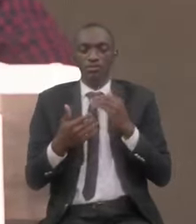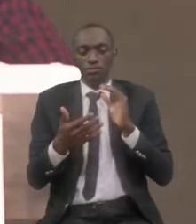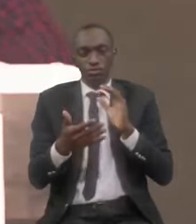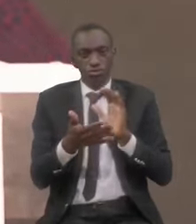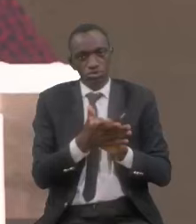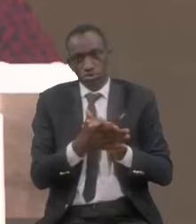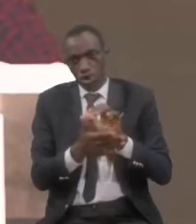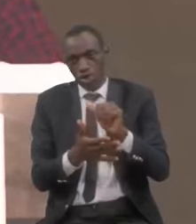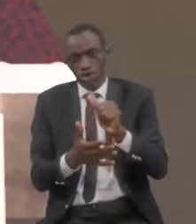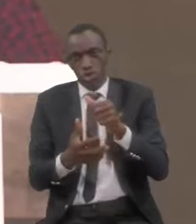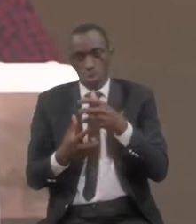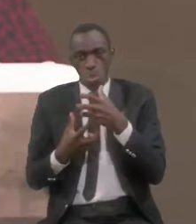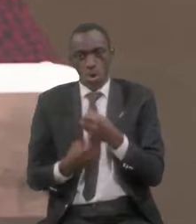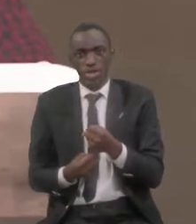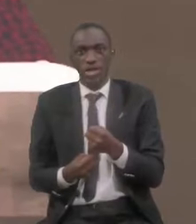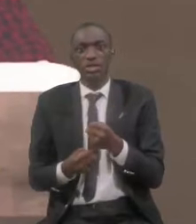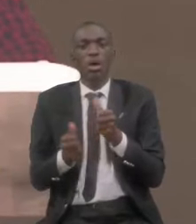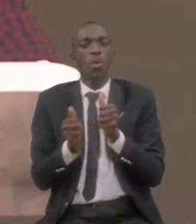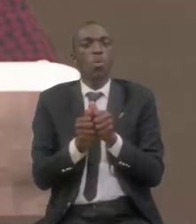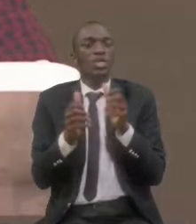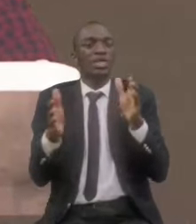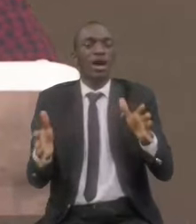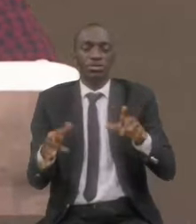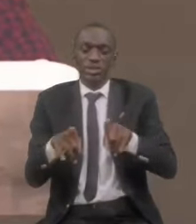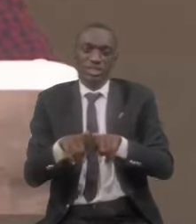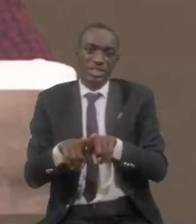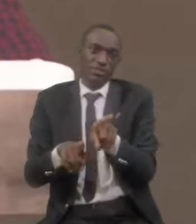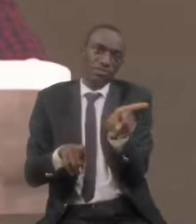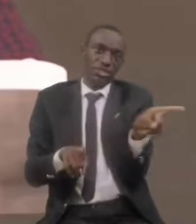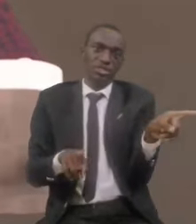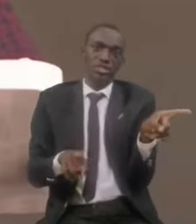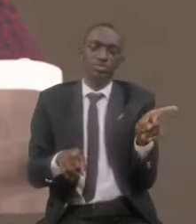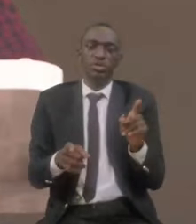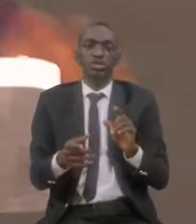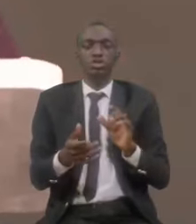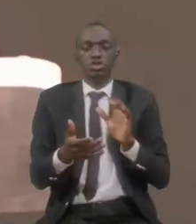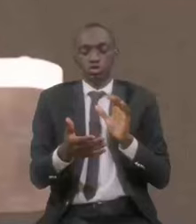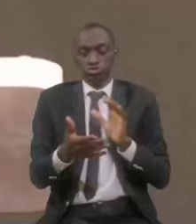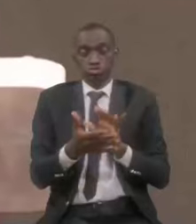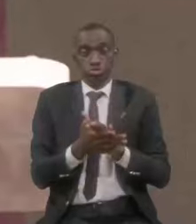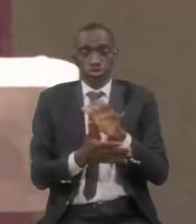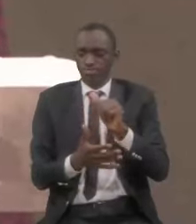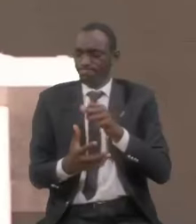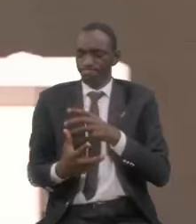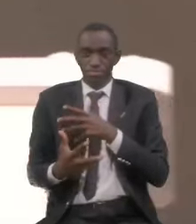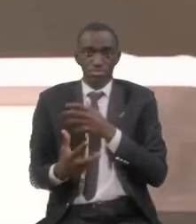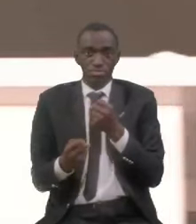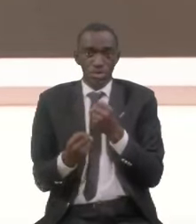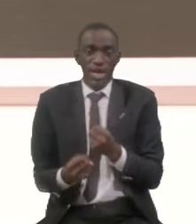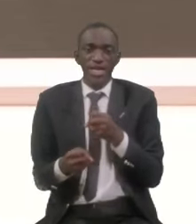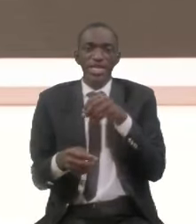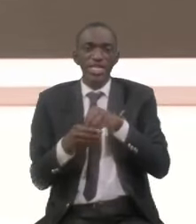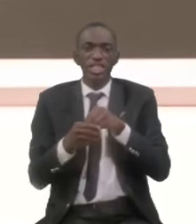tu es digne de confiance sans dévier. Digne de confiance dans la dévotion.